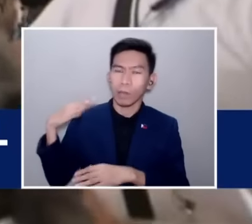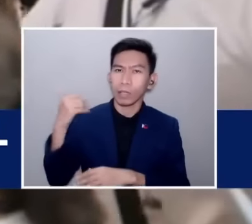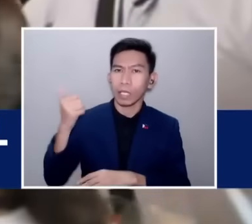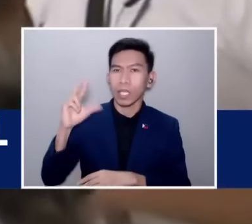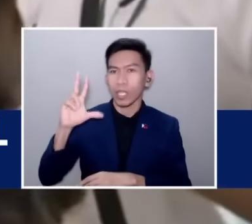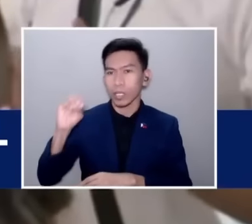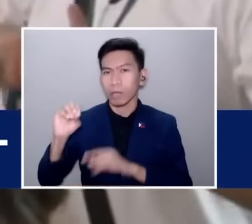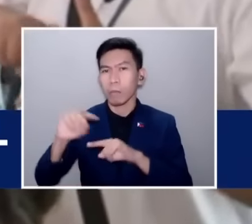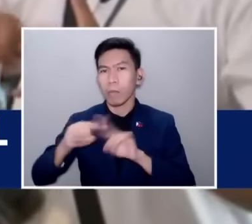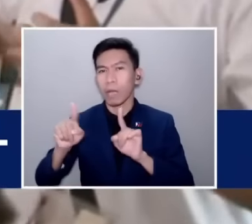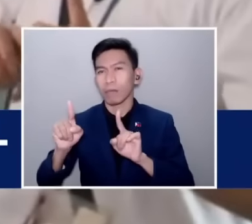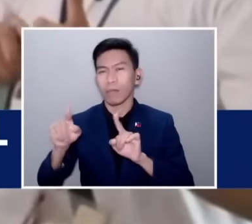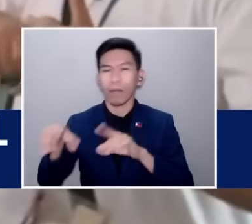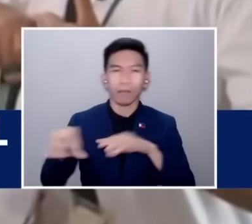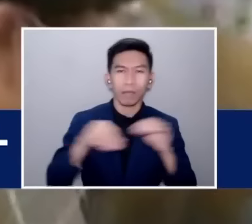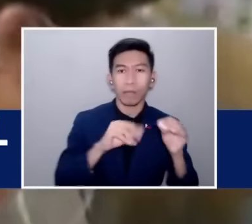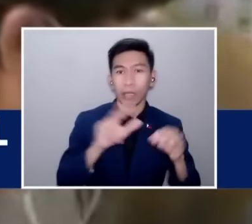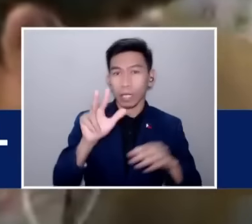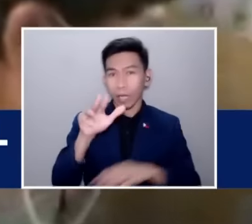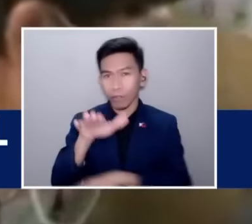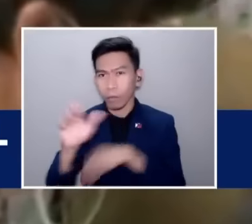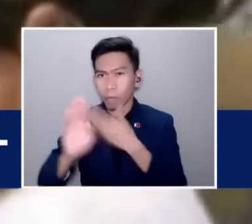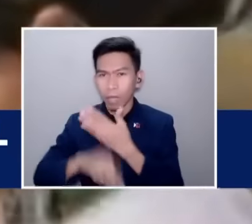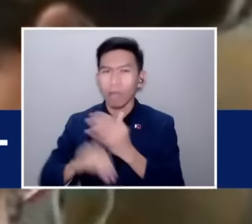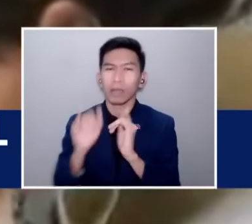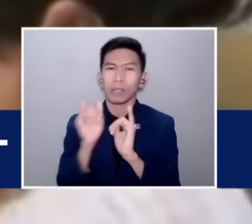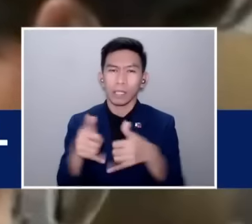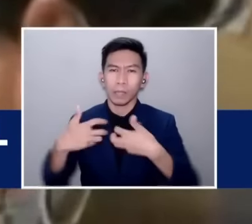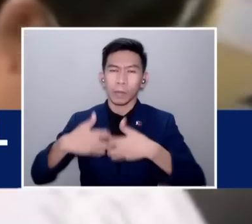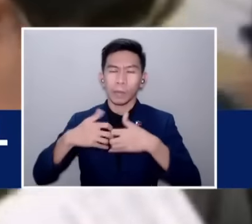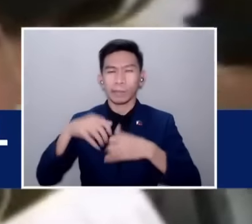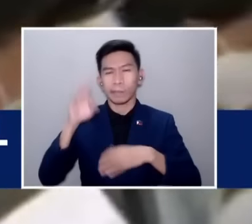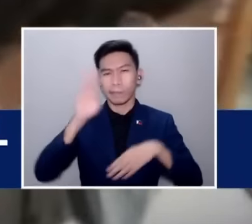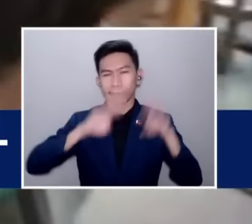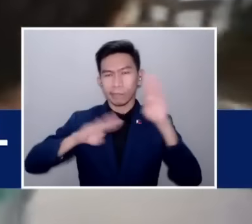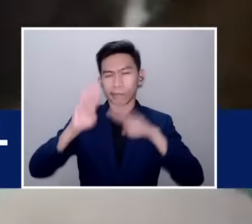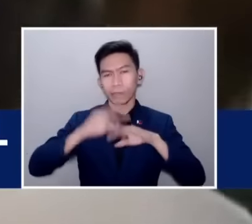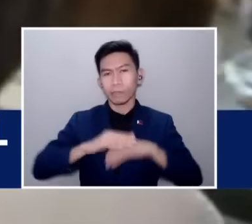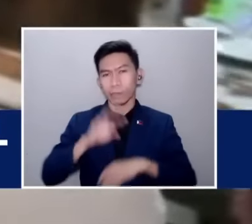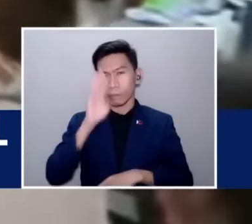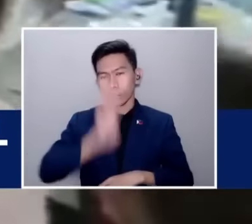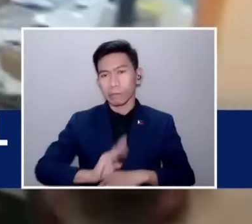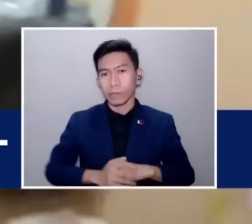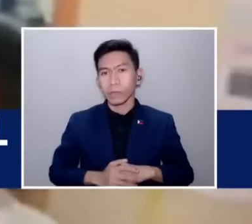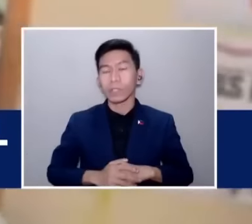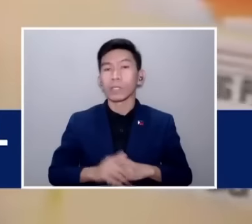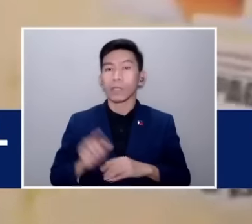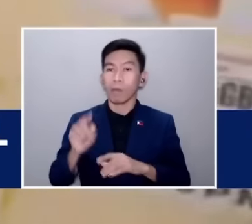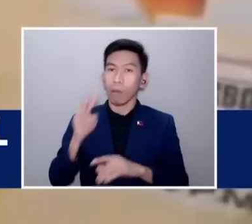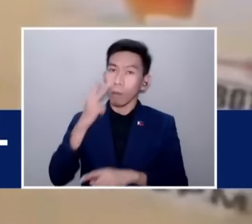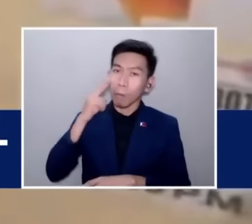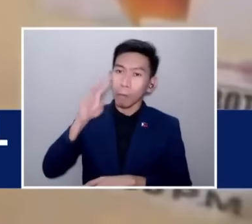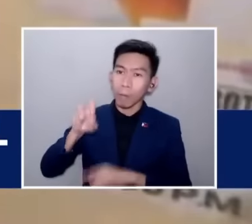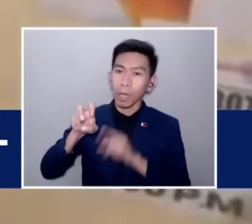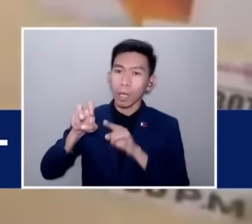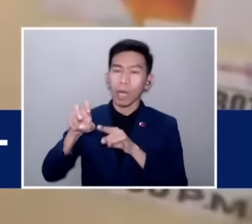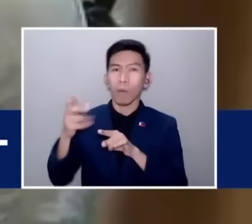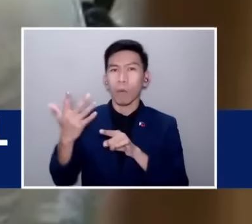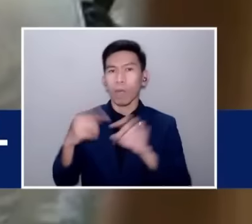hapon. Pero sablay pa rin umano ang VCM. Isa sa mga napunan ng mga botante tulad ni Blanca, ang kakulangan ng backup